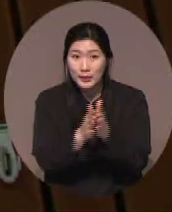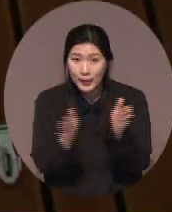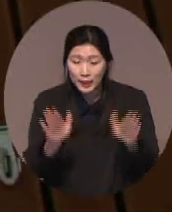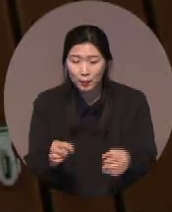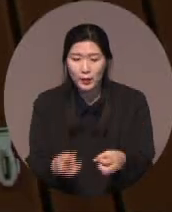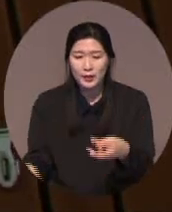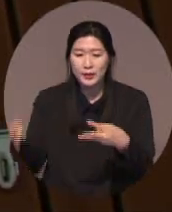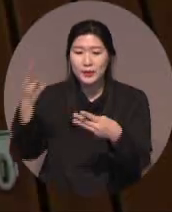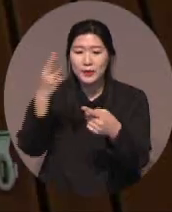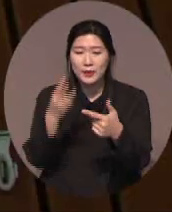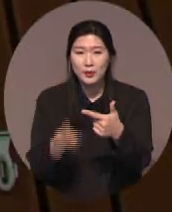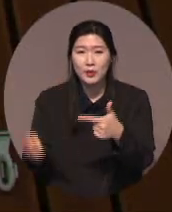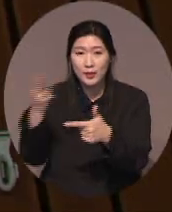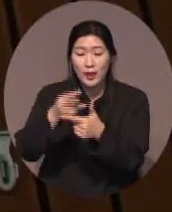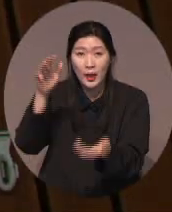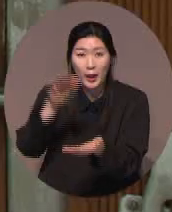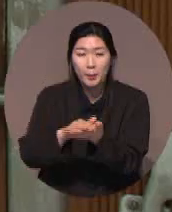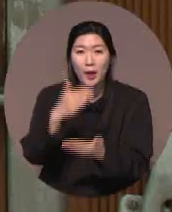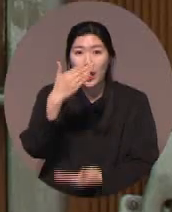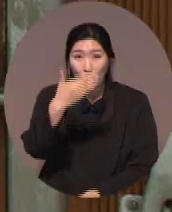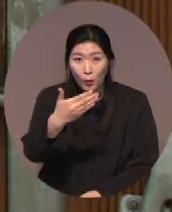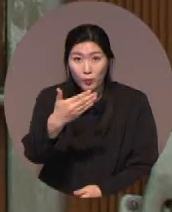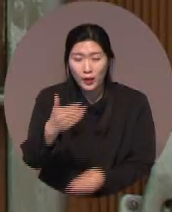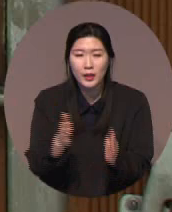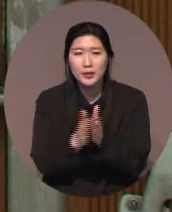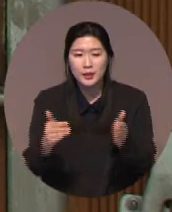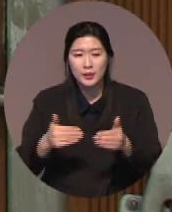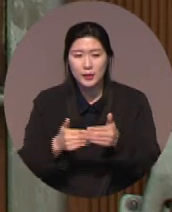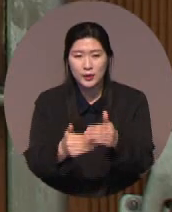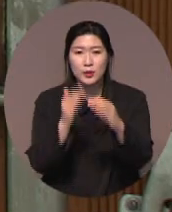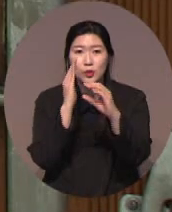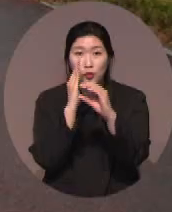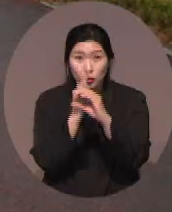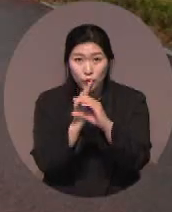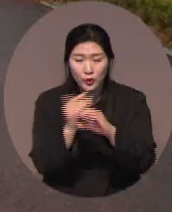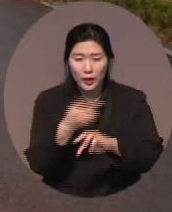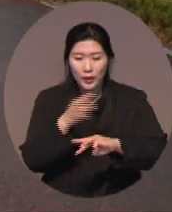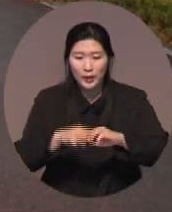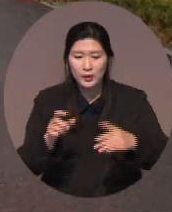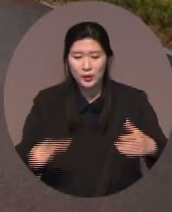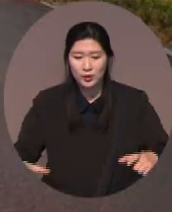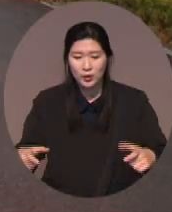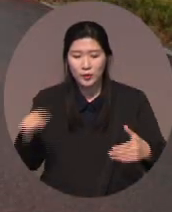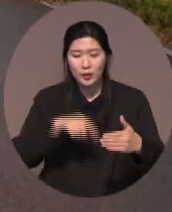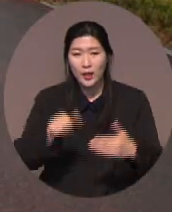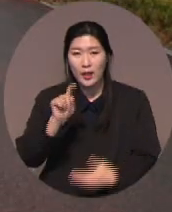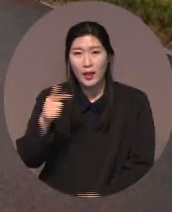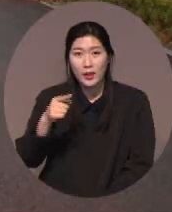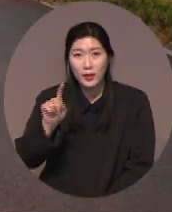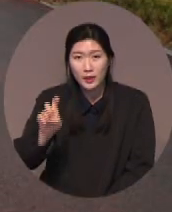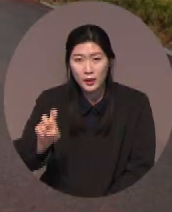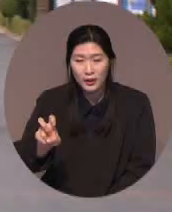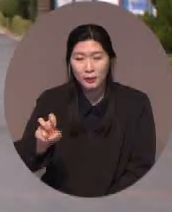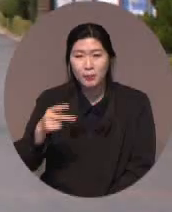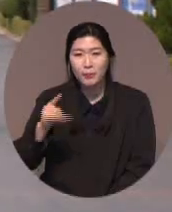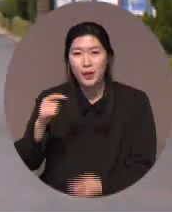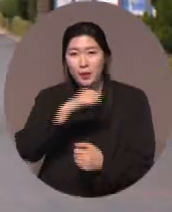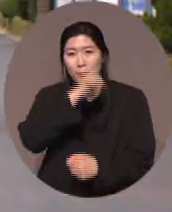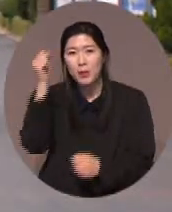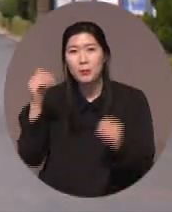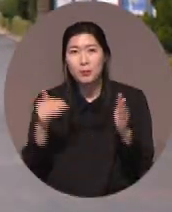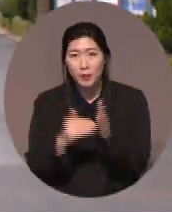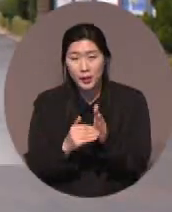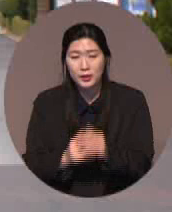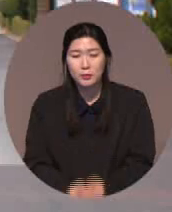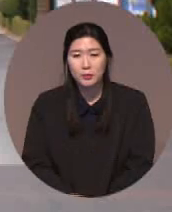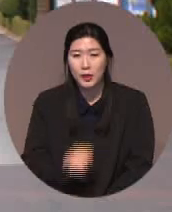대학을 창업 중심 대학으로 선정해 파격적인 지원을 하고 있는데 여기에 한남대가 포함됐습니다.